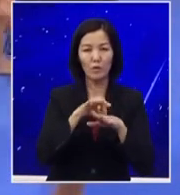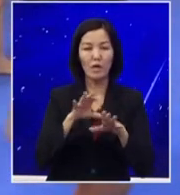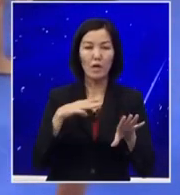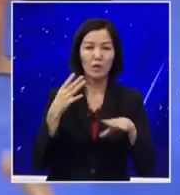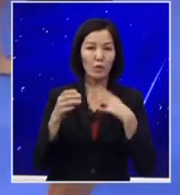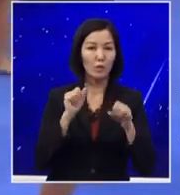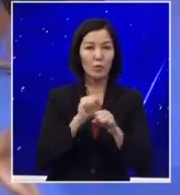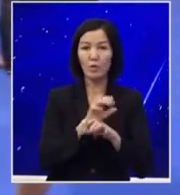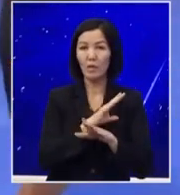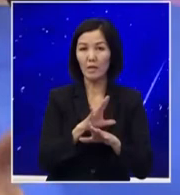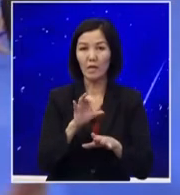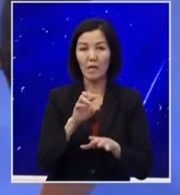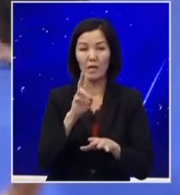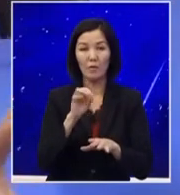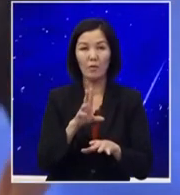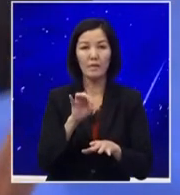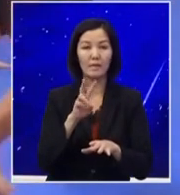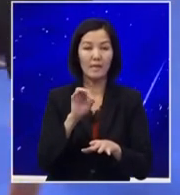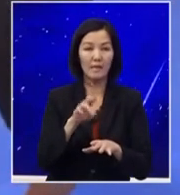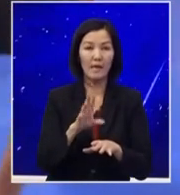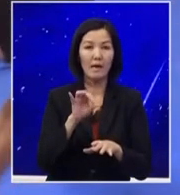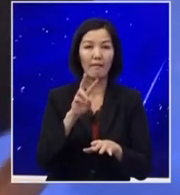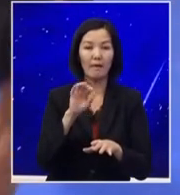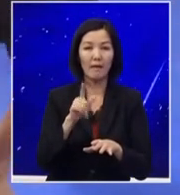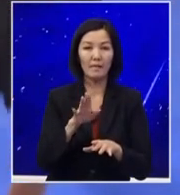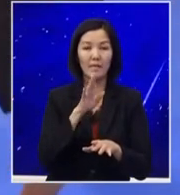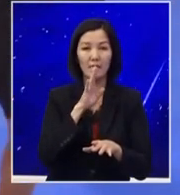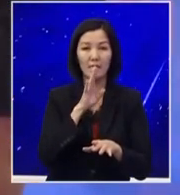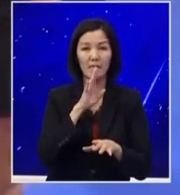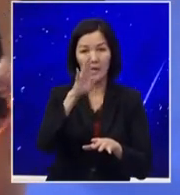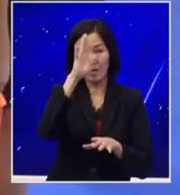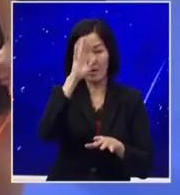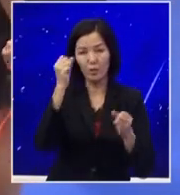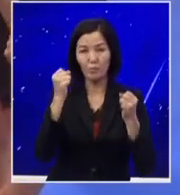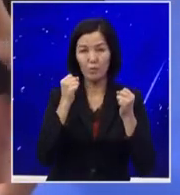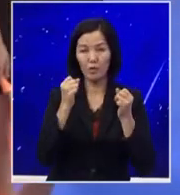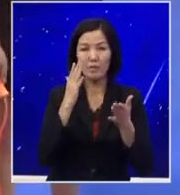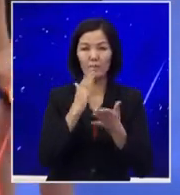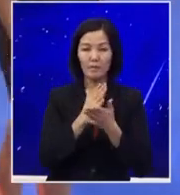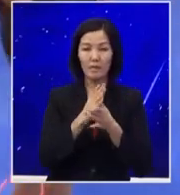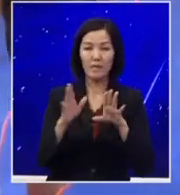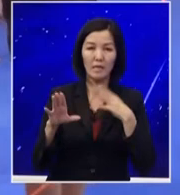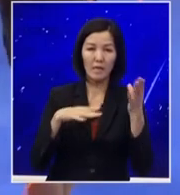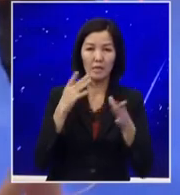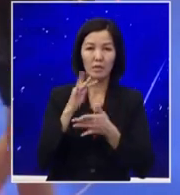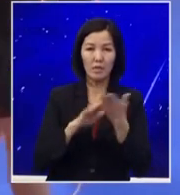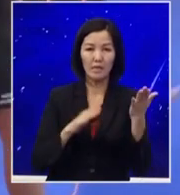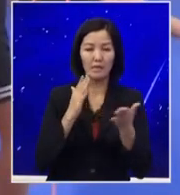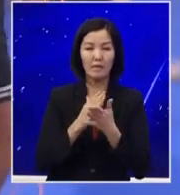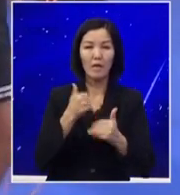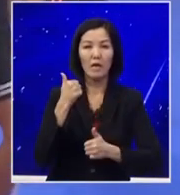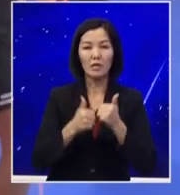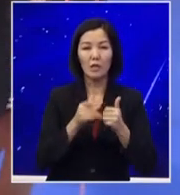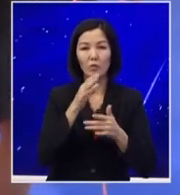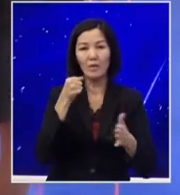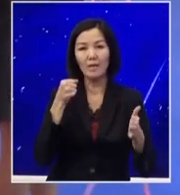жоқпыз. Еркебұлан Бейсенбаев, Сәния Қалиахметова, Анелия Қатаева бастаған белді атлеттеріміз тынымсыз дайындық жүргізіп жатыр. Жарыс болар уақытқа